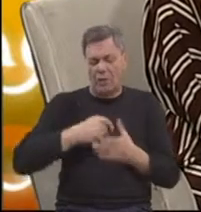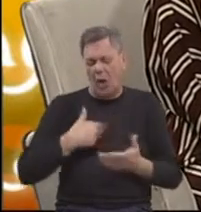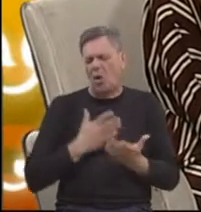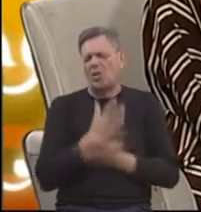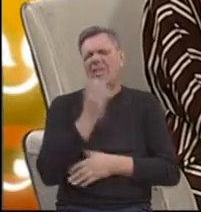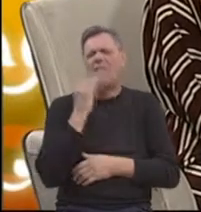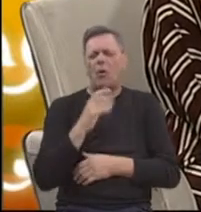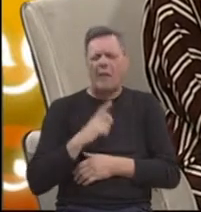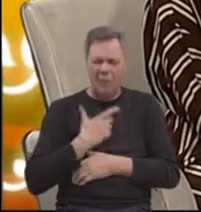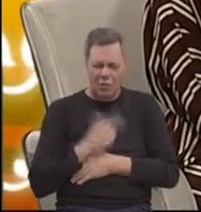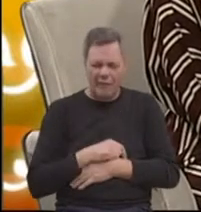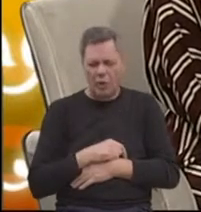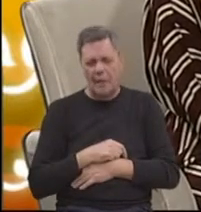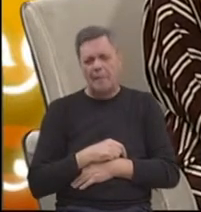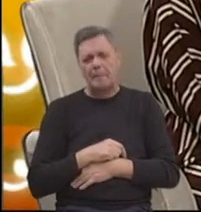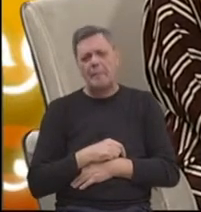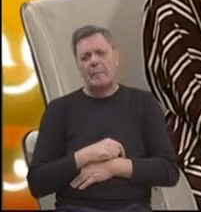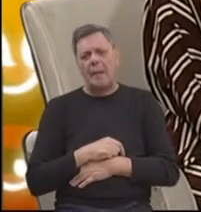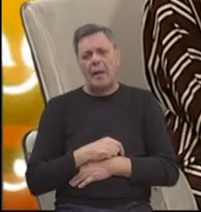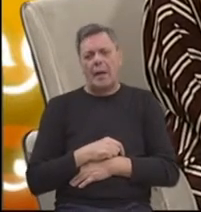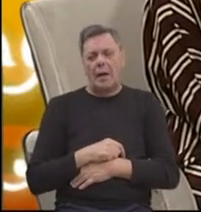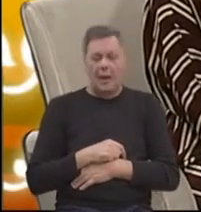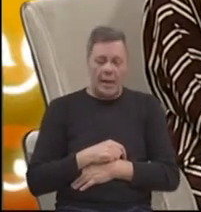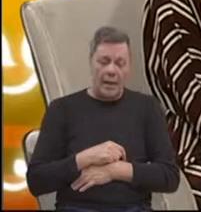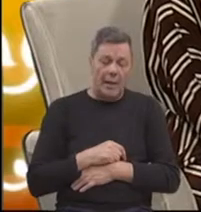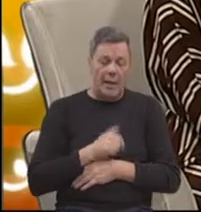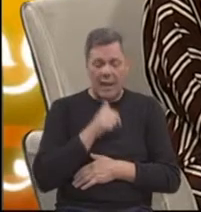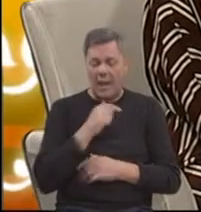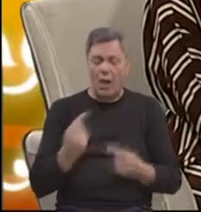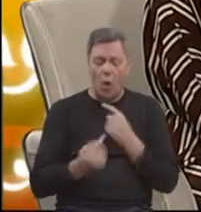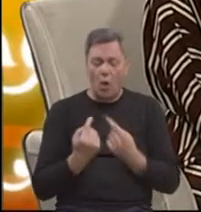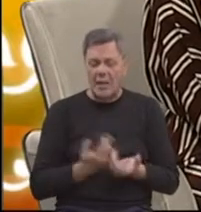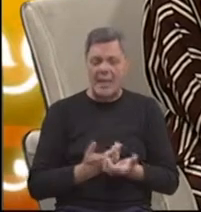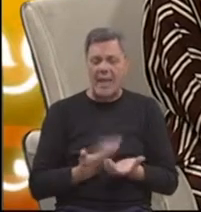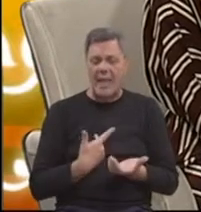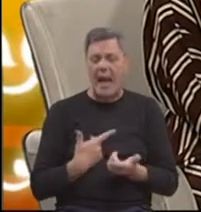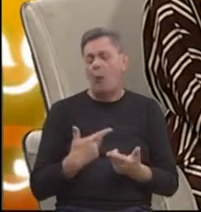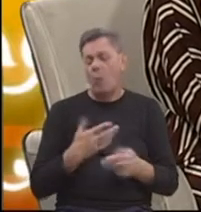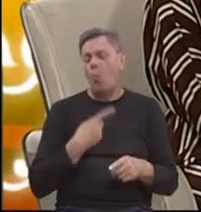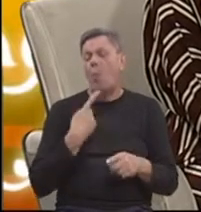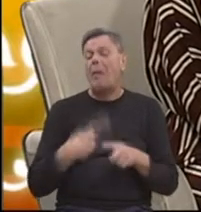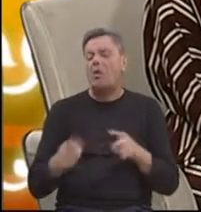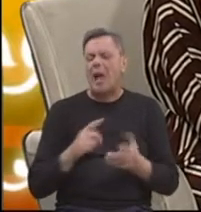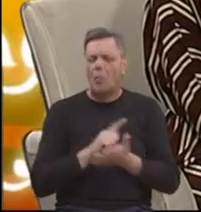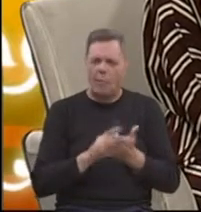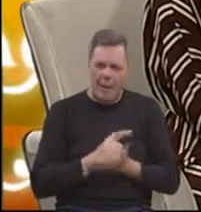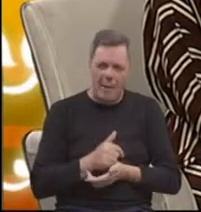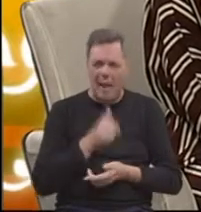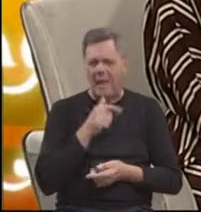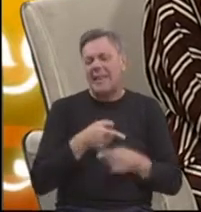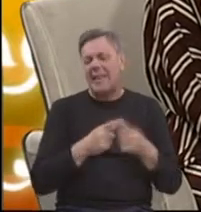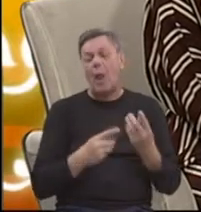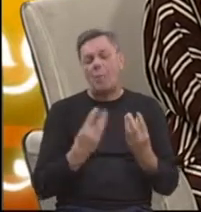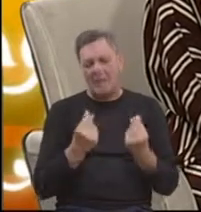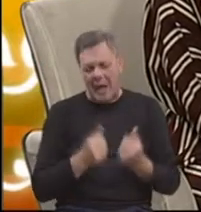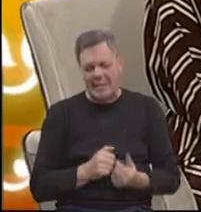nas u radnom dijelu nekakvog tjedna opterećuju. I dogodi se to da jednostavno nedostatku vremena, pa onda dijelom eto i